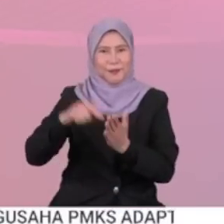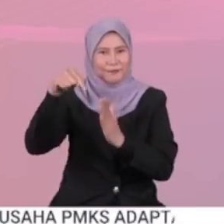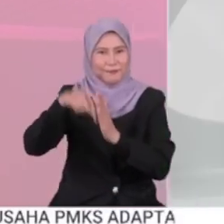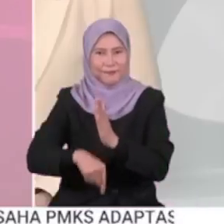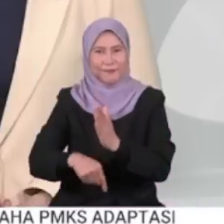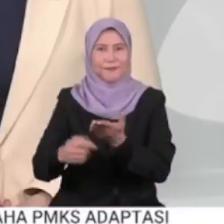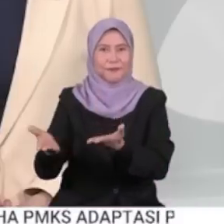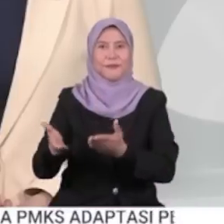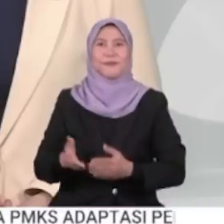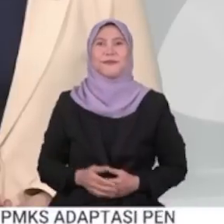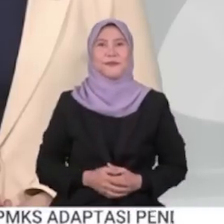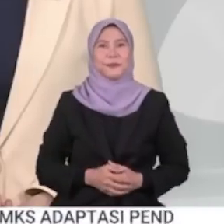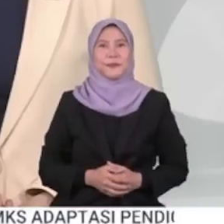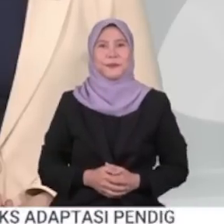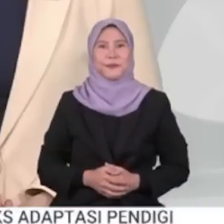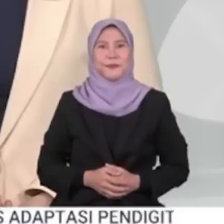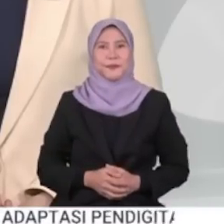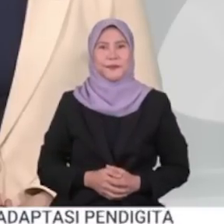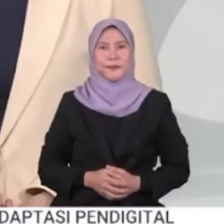Anne.